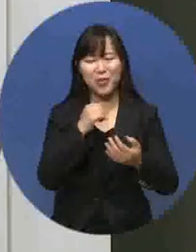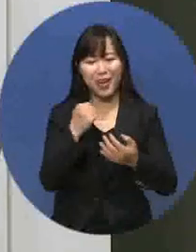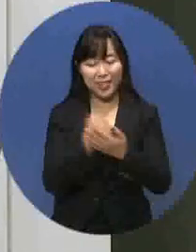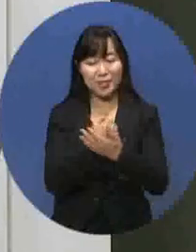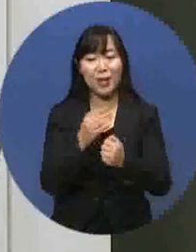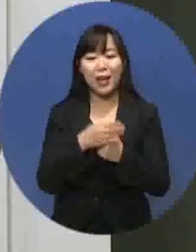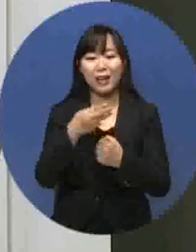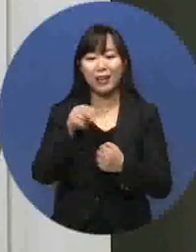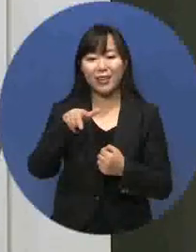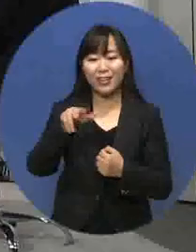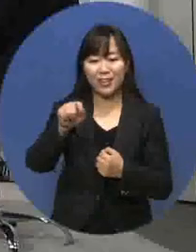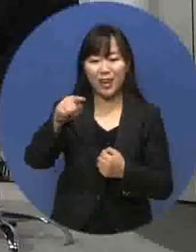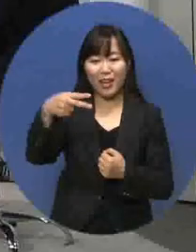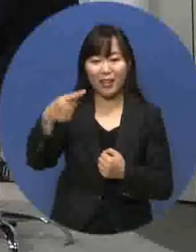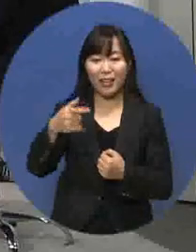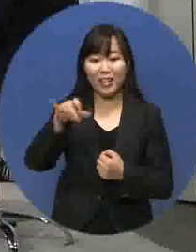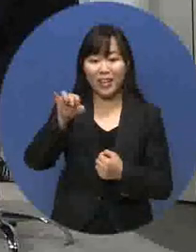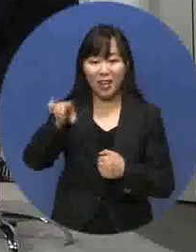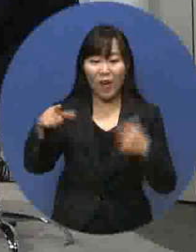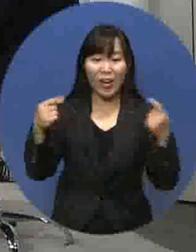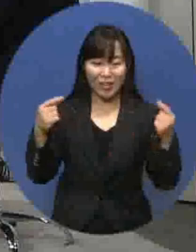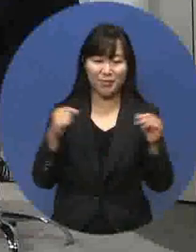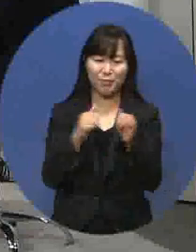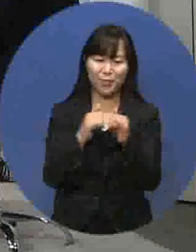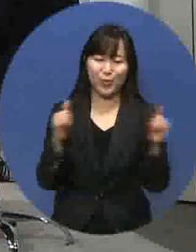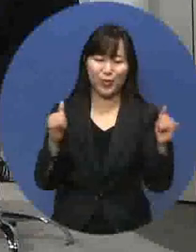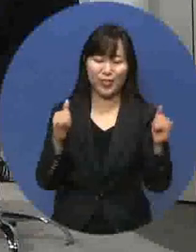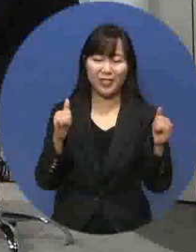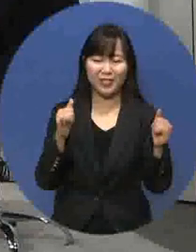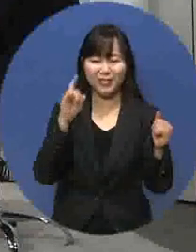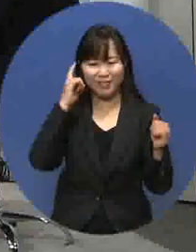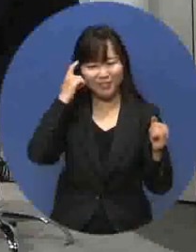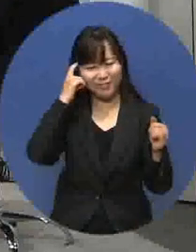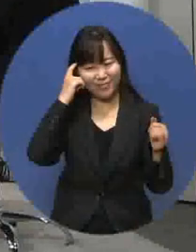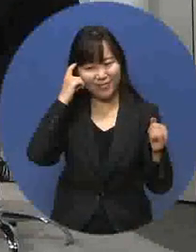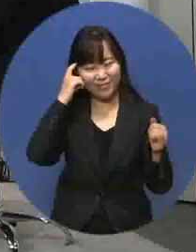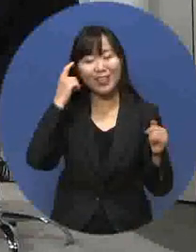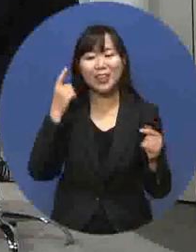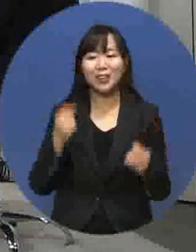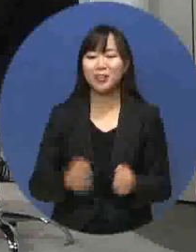같은 멋있다. 뭐 그런 걸 연상하는 것 같아.